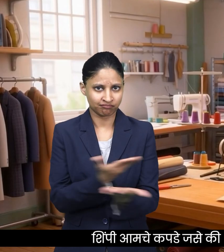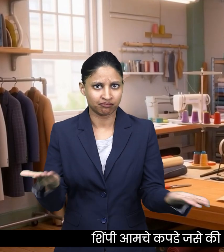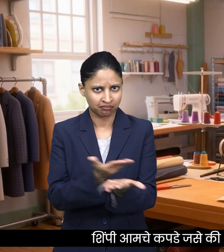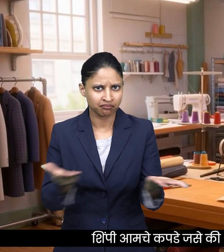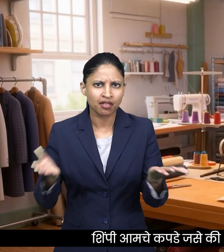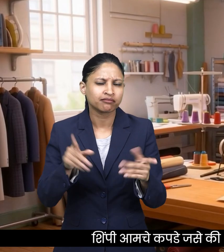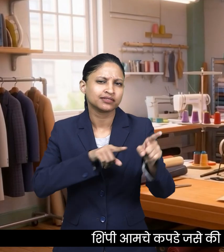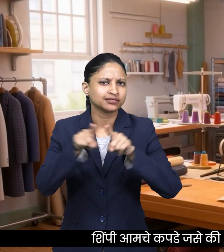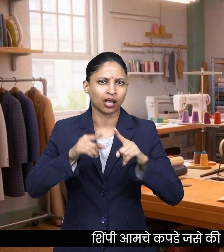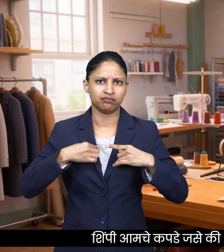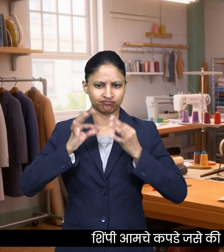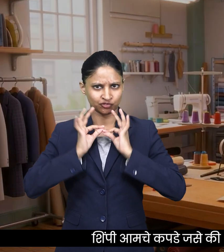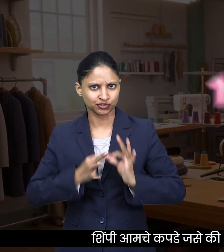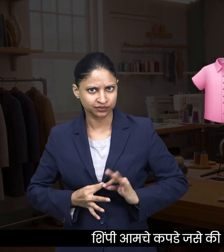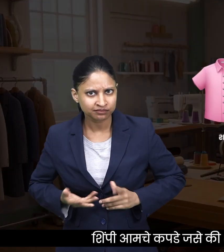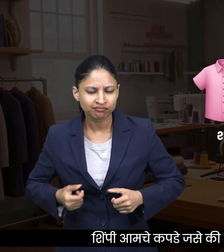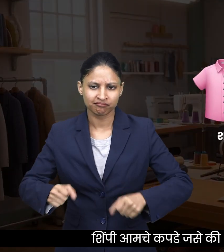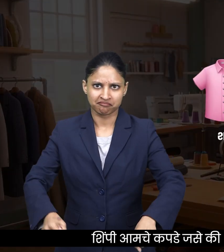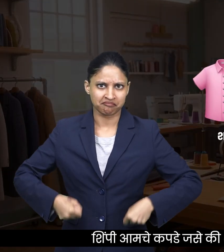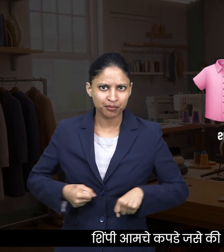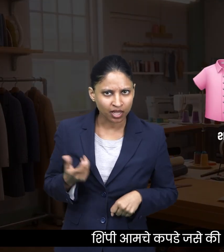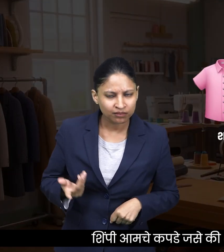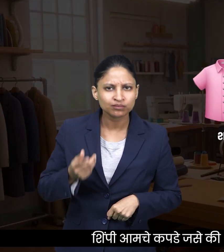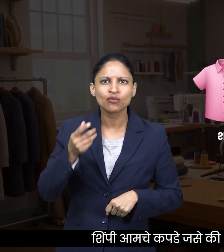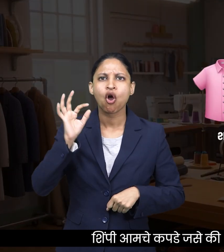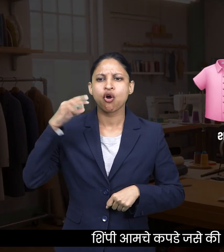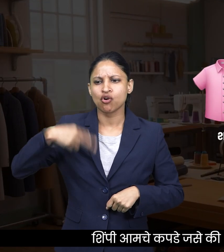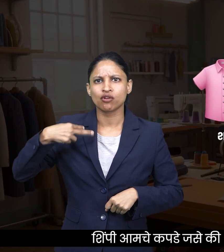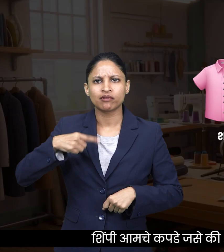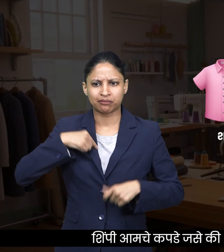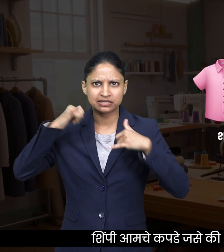शिंपी आमचे कपडे जसे की शर्ट, पॅन्ट, गणवेश आणि ड्रेस शिवतात.